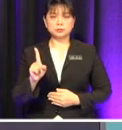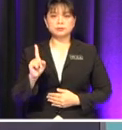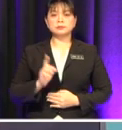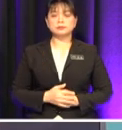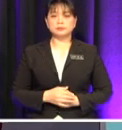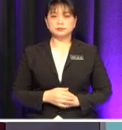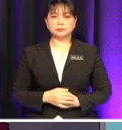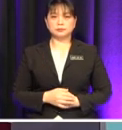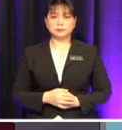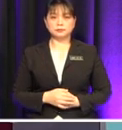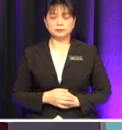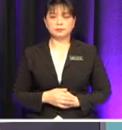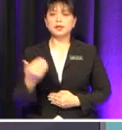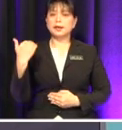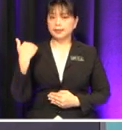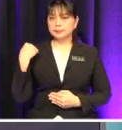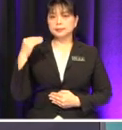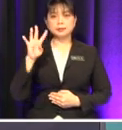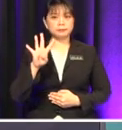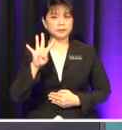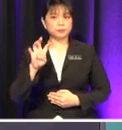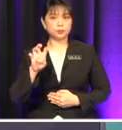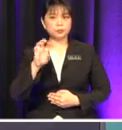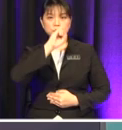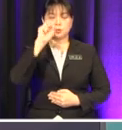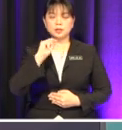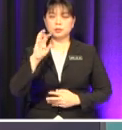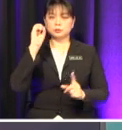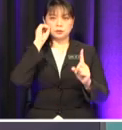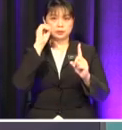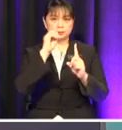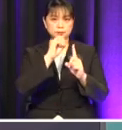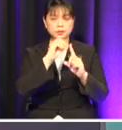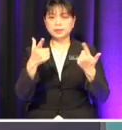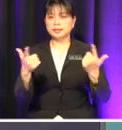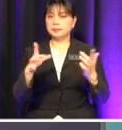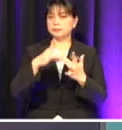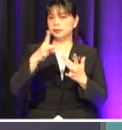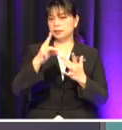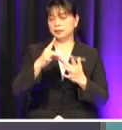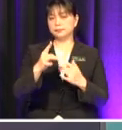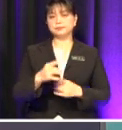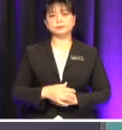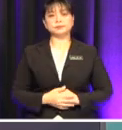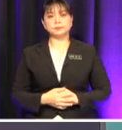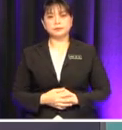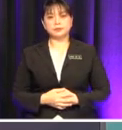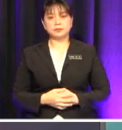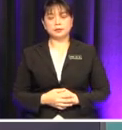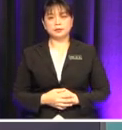Oke mengandung 40 soal dan objektif aneka pilihan dan Anika pelengkap